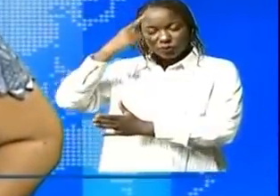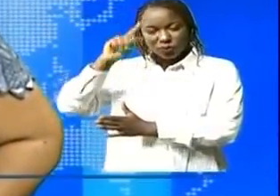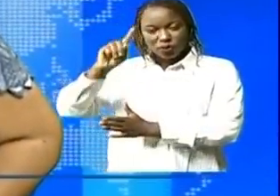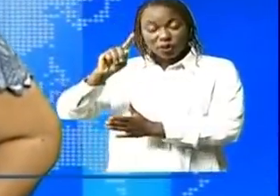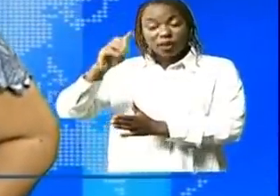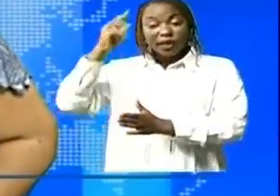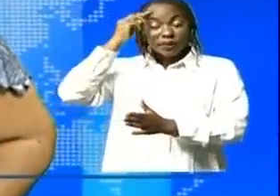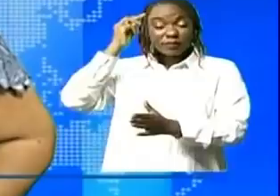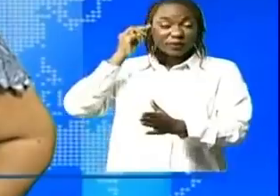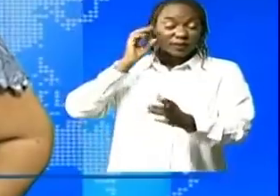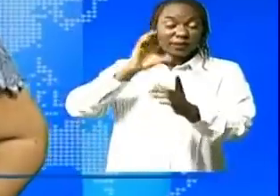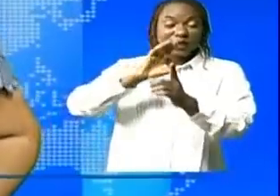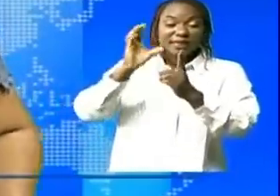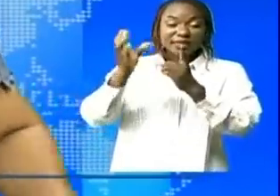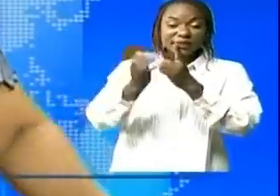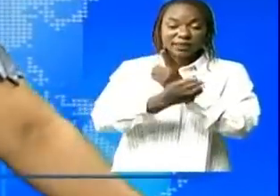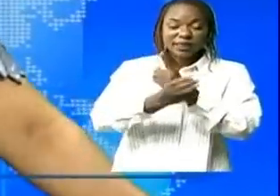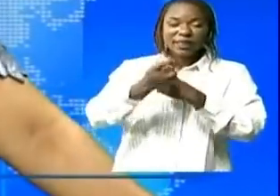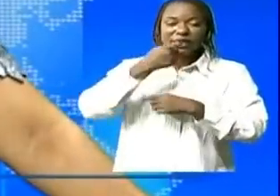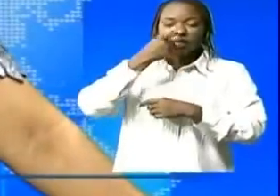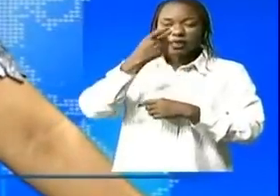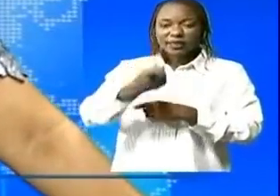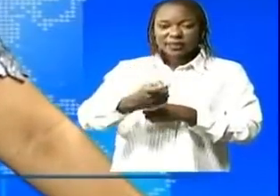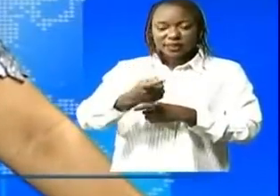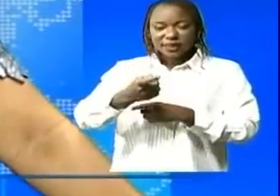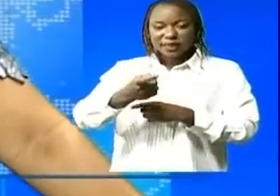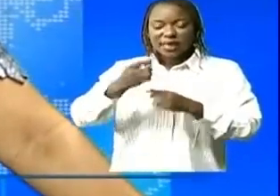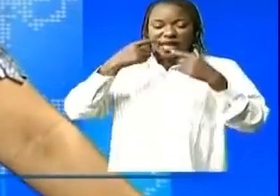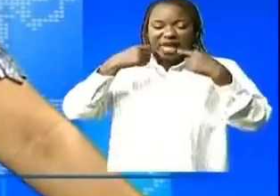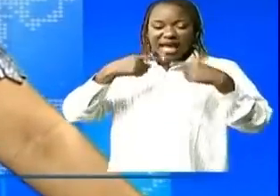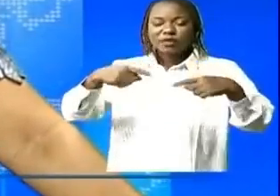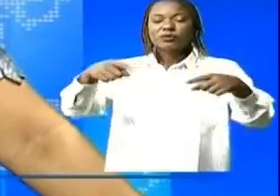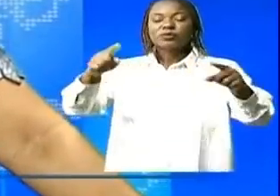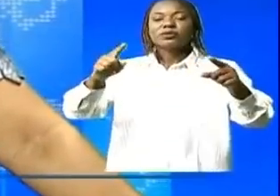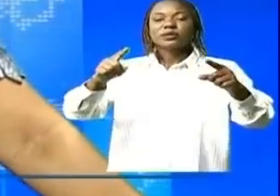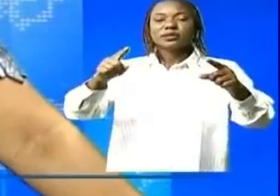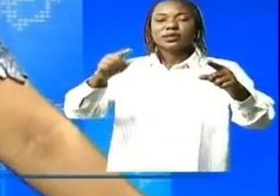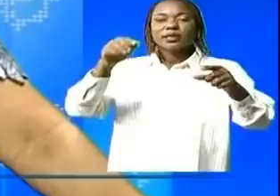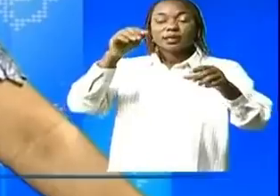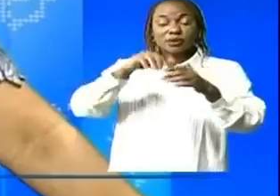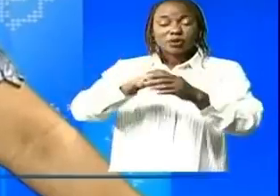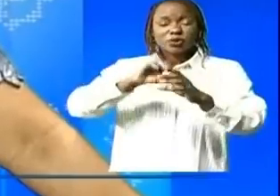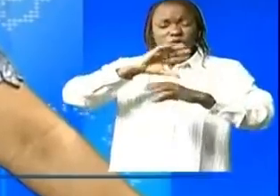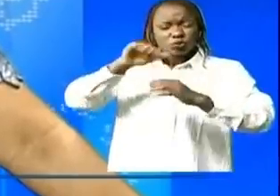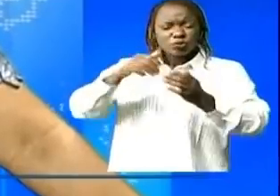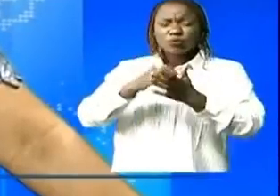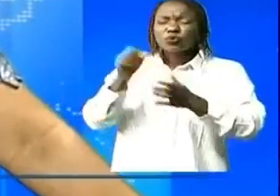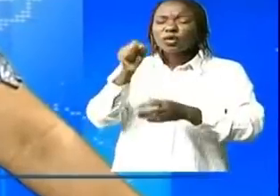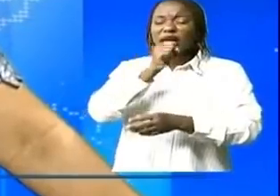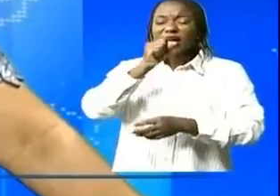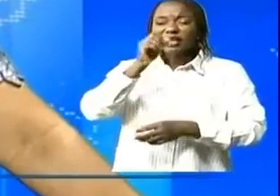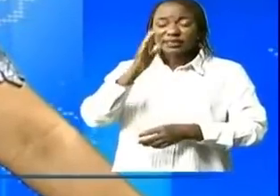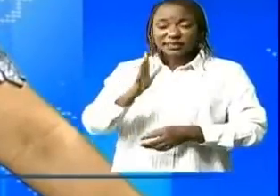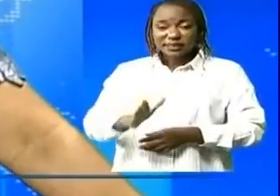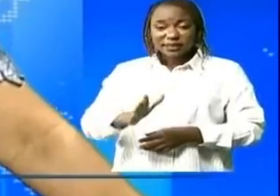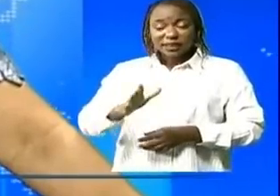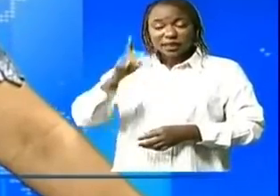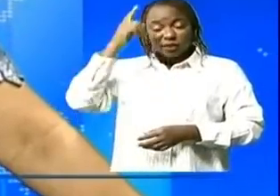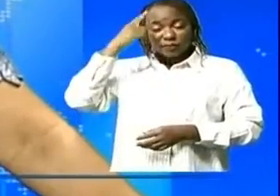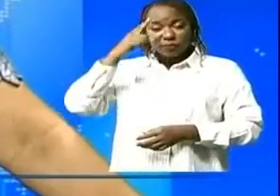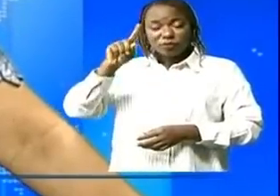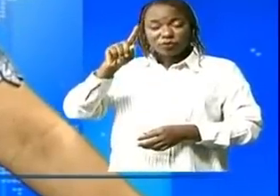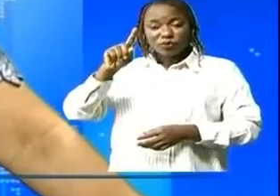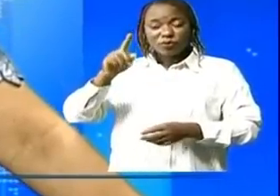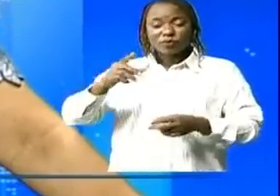l'a responsabilisé, a également annoncé aux artistes du clan Wenge de leur décoration par la chancellerie des